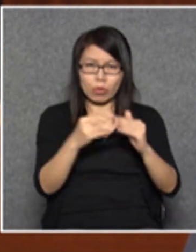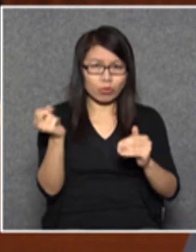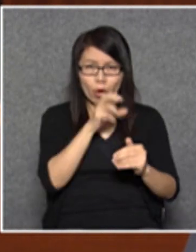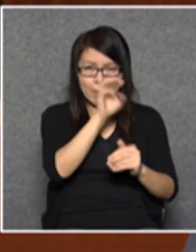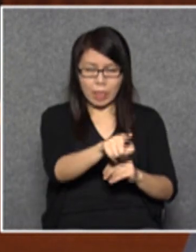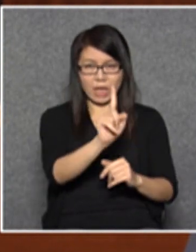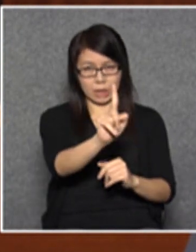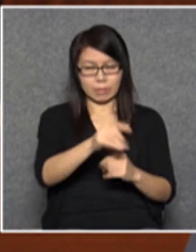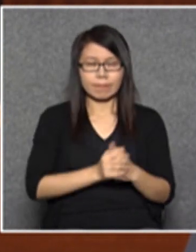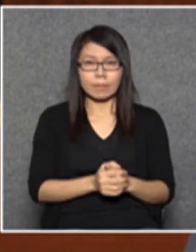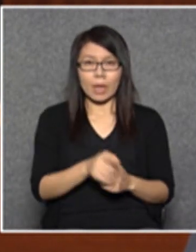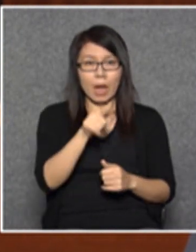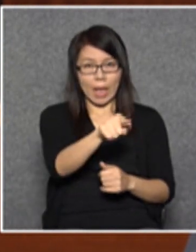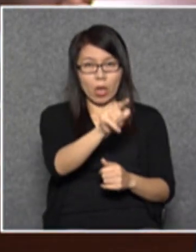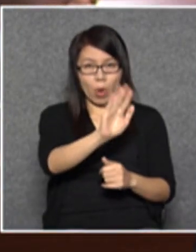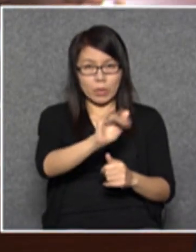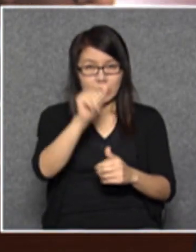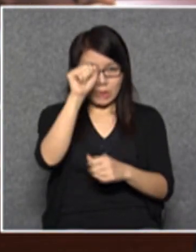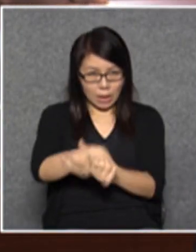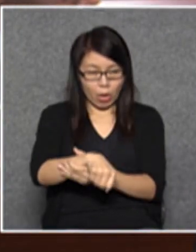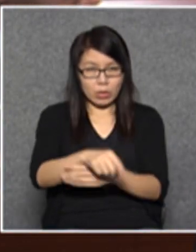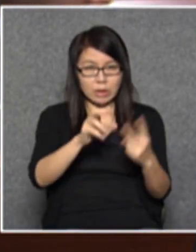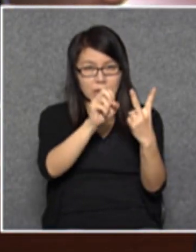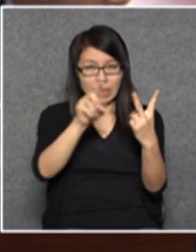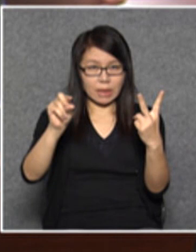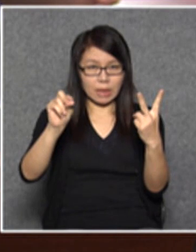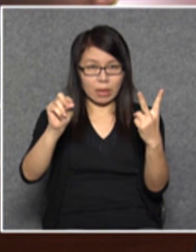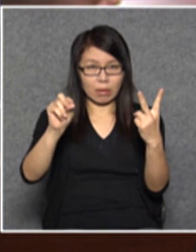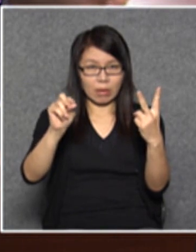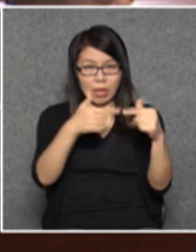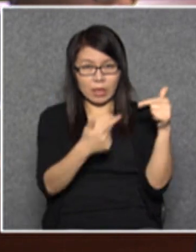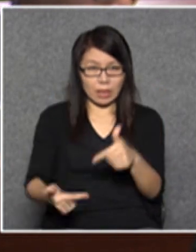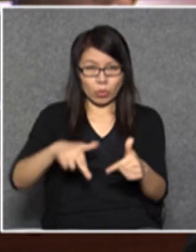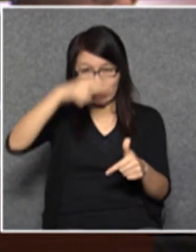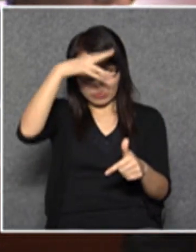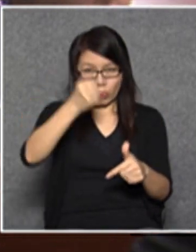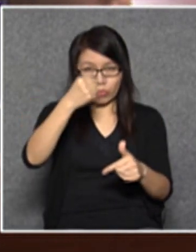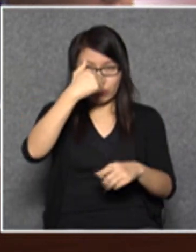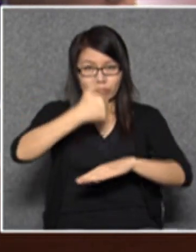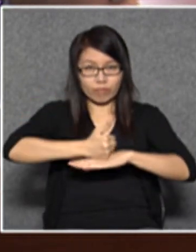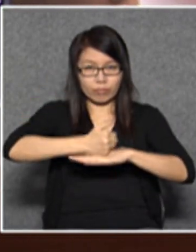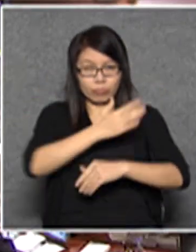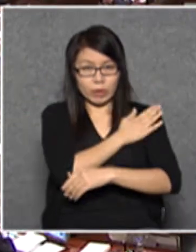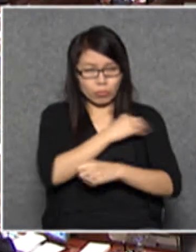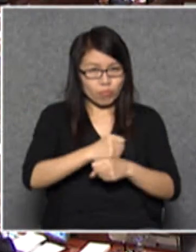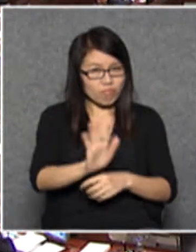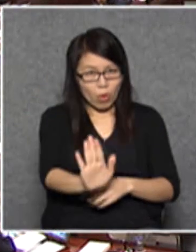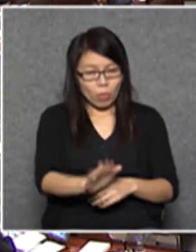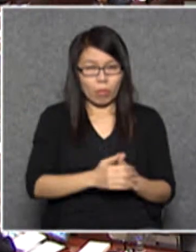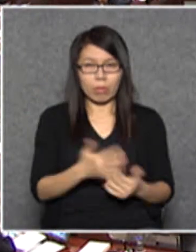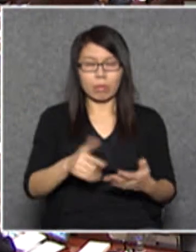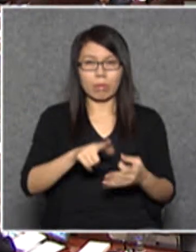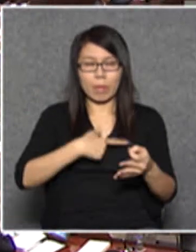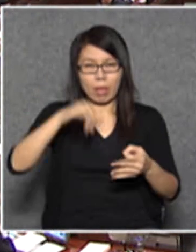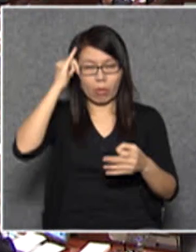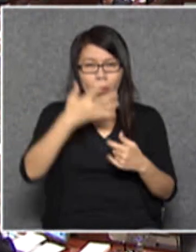次，你能否承諾2017不會繼續角逐行政長官一職？ 主席，郭榮鏗議員的問題的